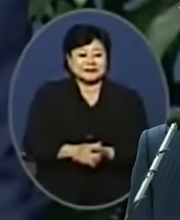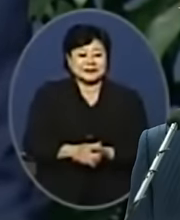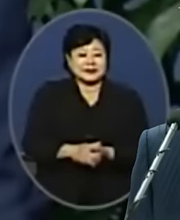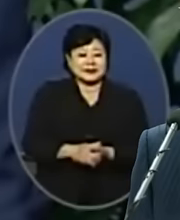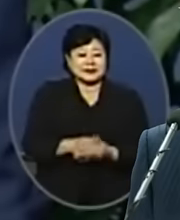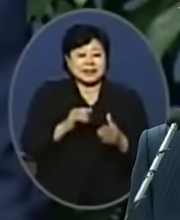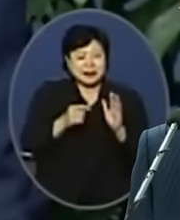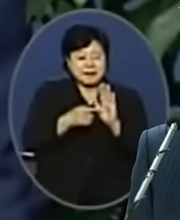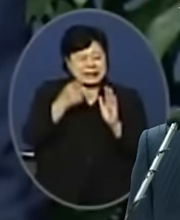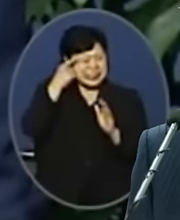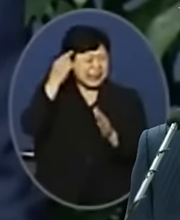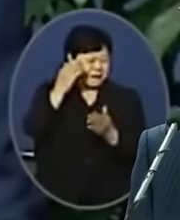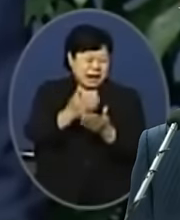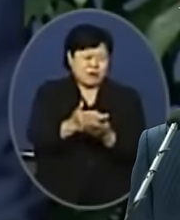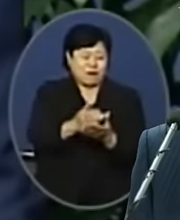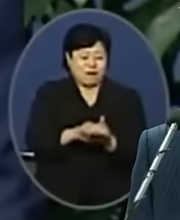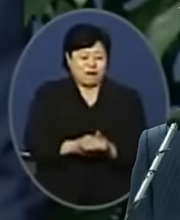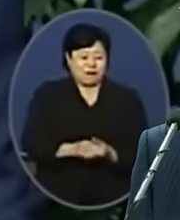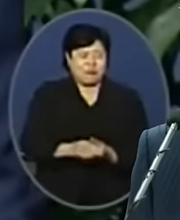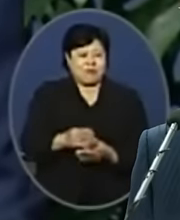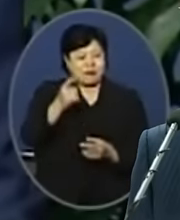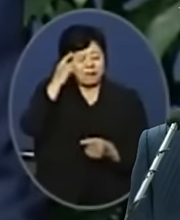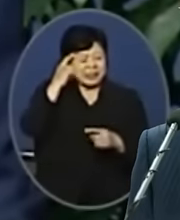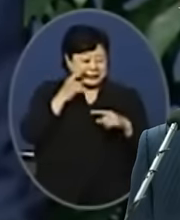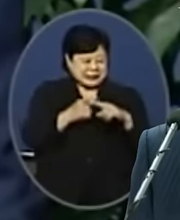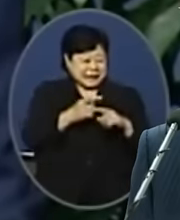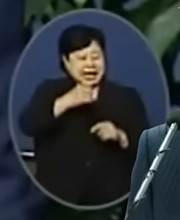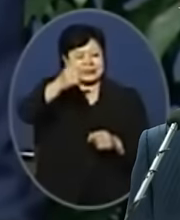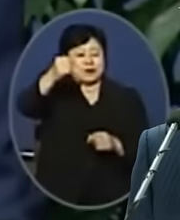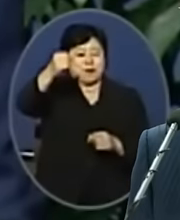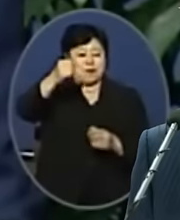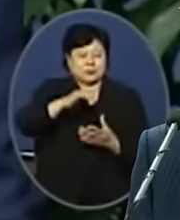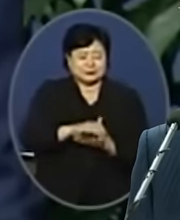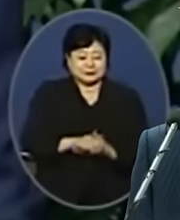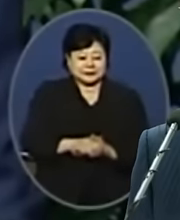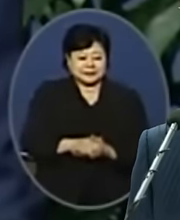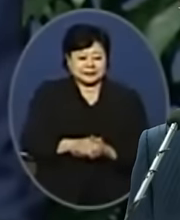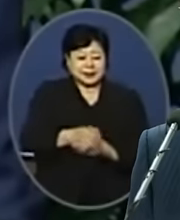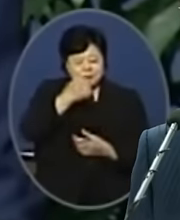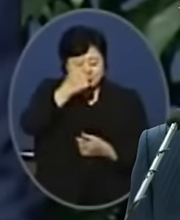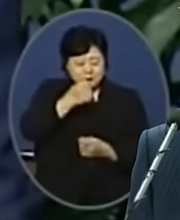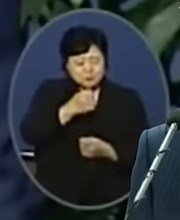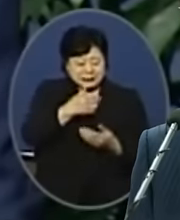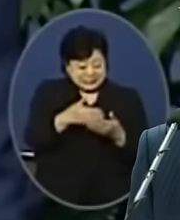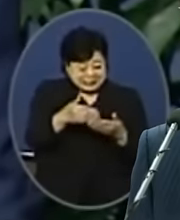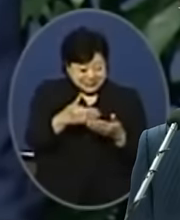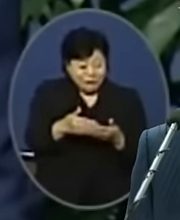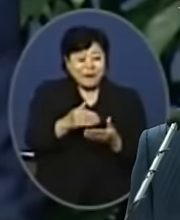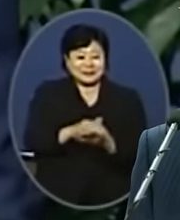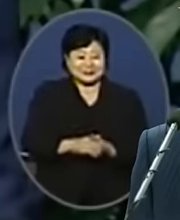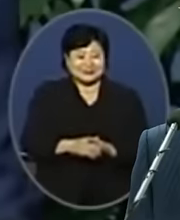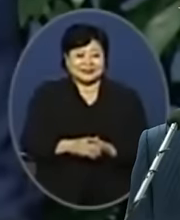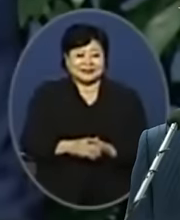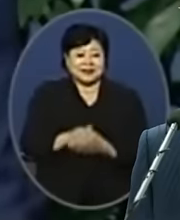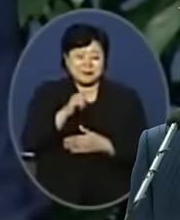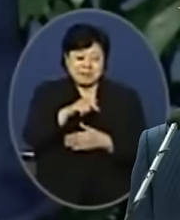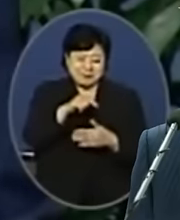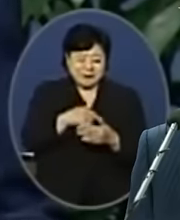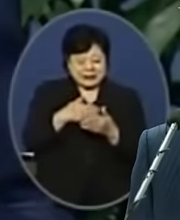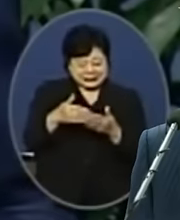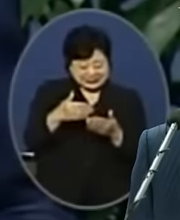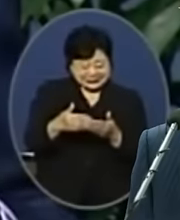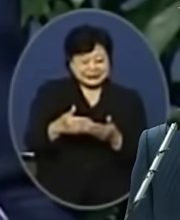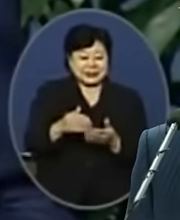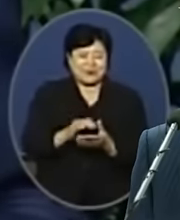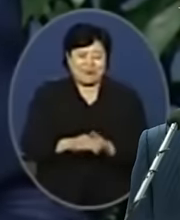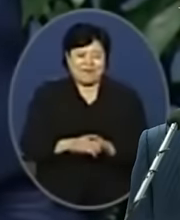부정적인 생각하지 말고 긍정적인 생각을 가지고 꿈을 그림을 그려놓으십시오. 마음에 그림을